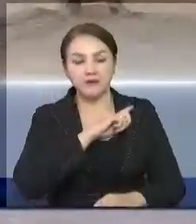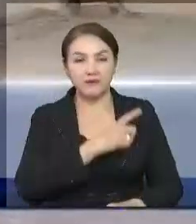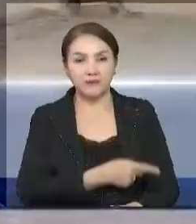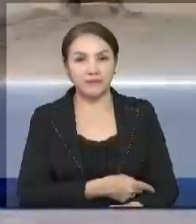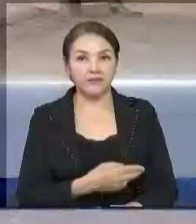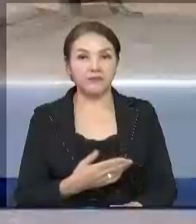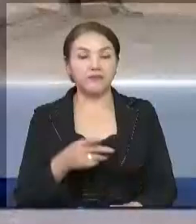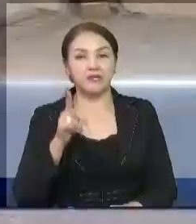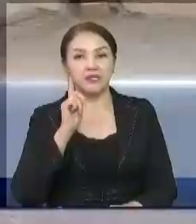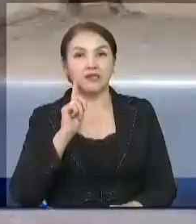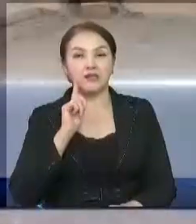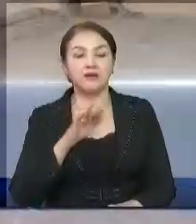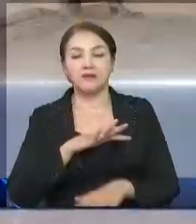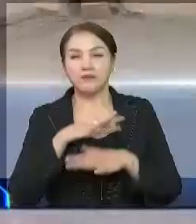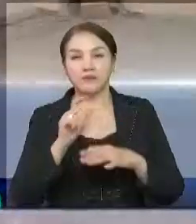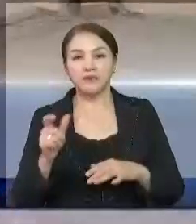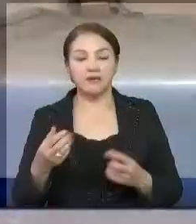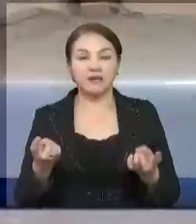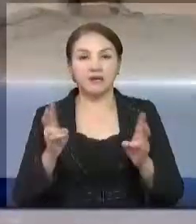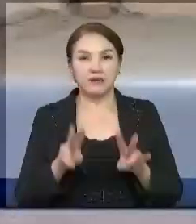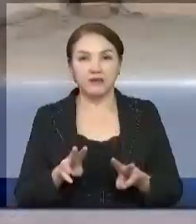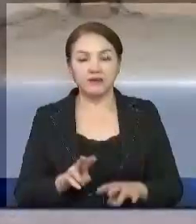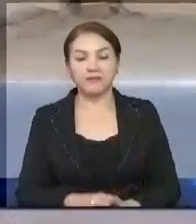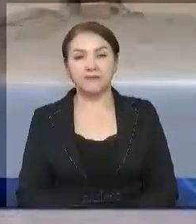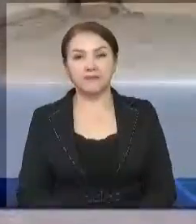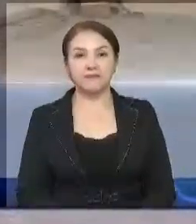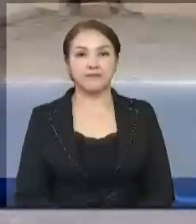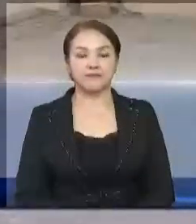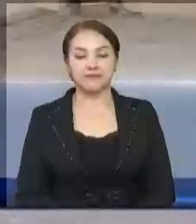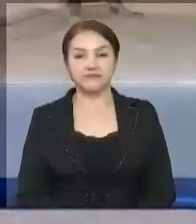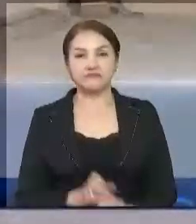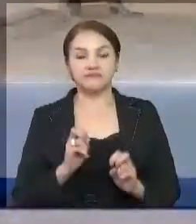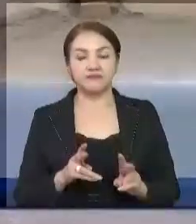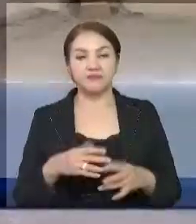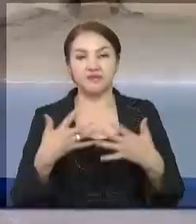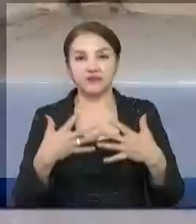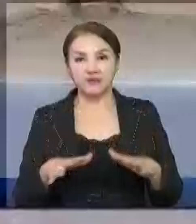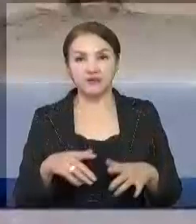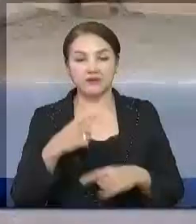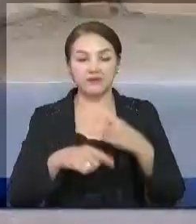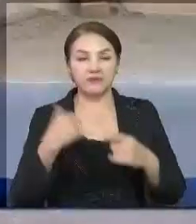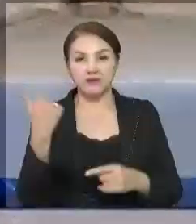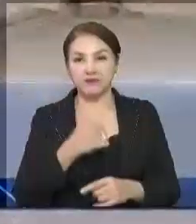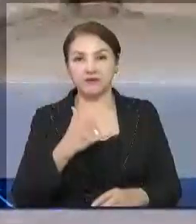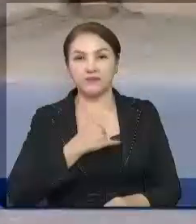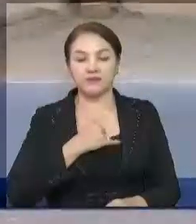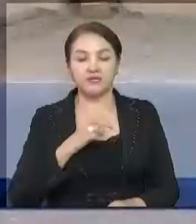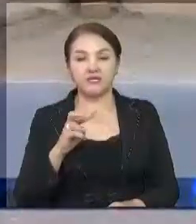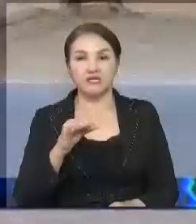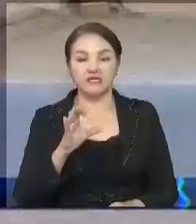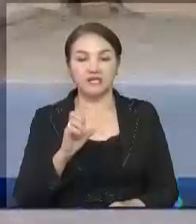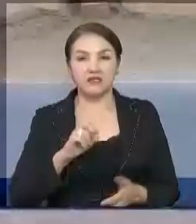что пока мы сюда много людей не надо, пока демонтаж у нас ведется. Как у нас демонтаж закончится, в следующей неделе у нас стяжка по